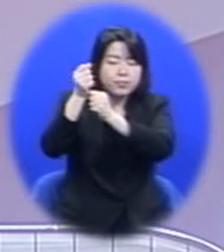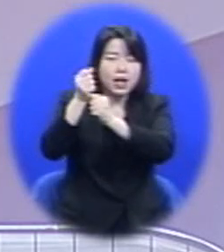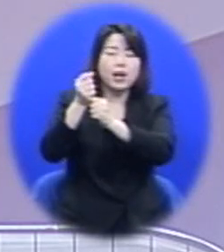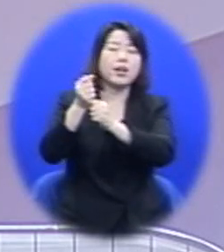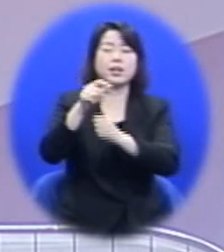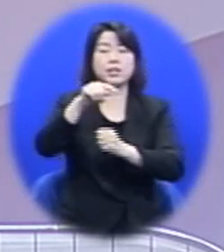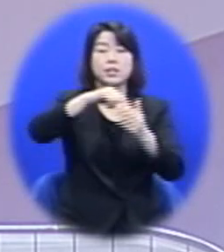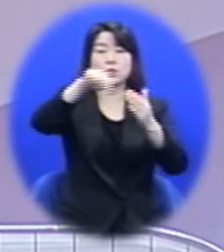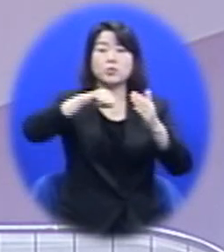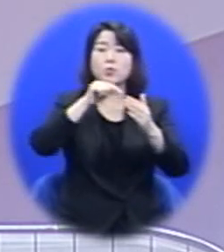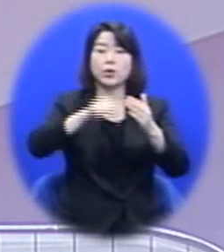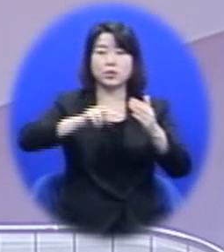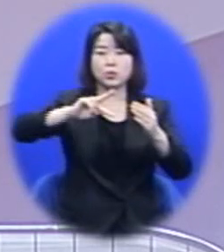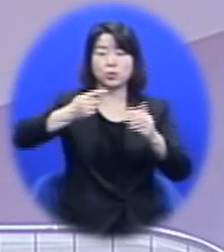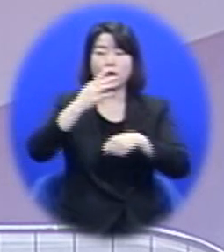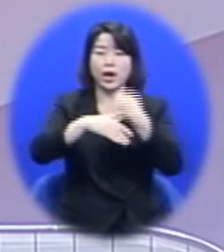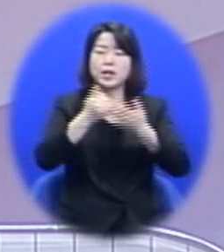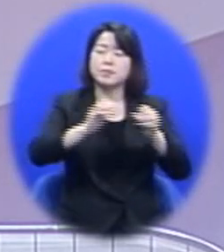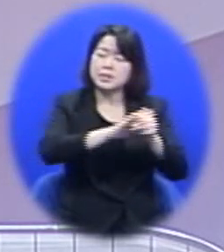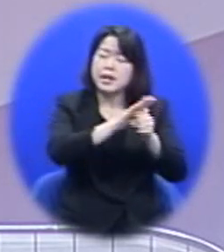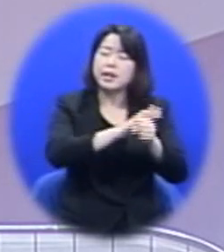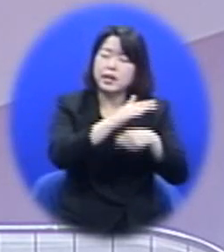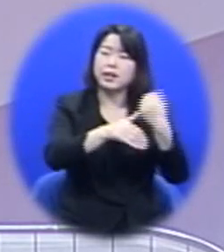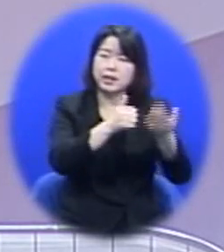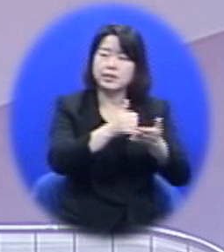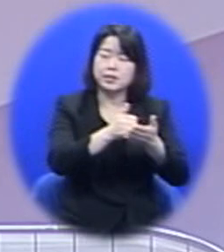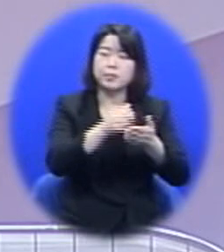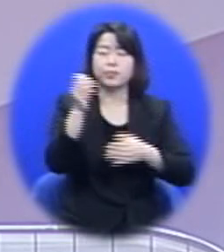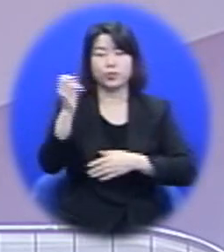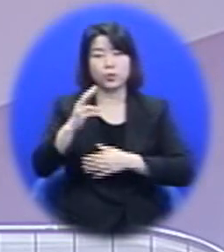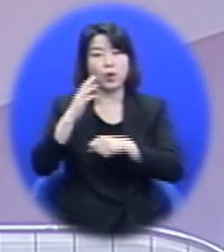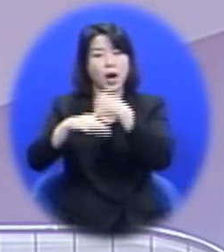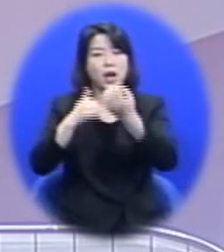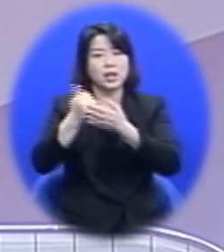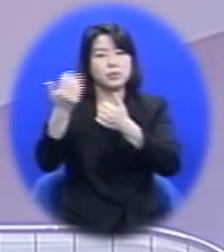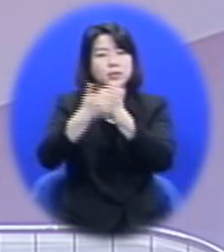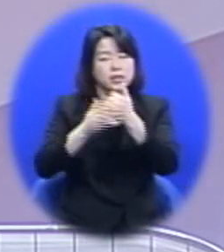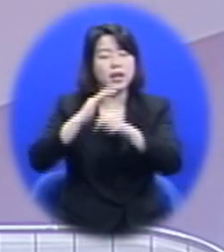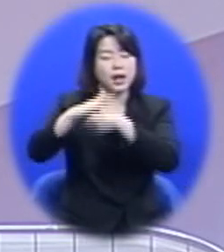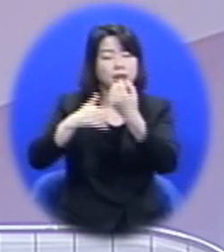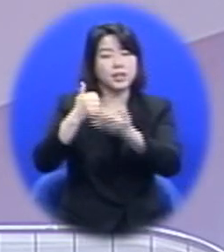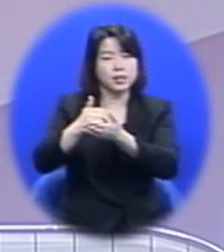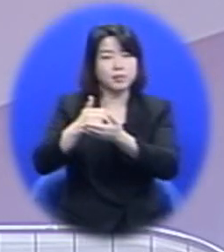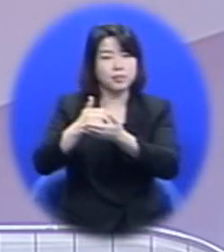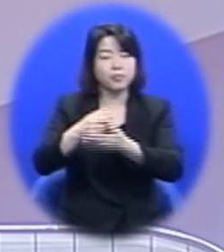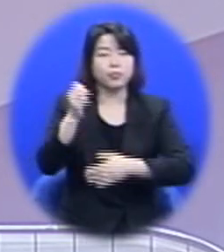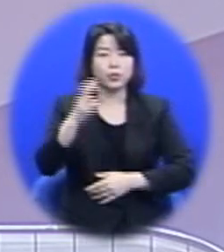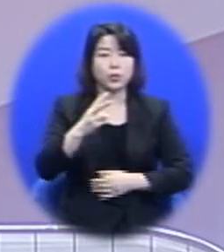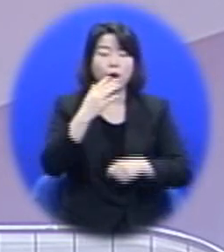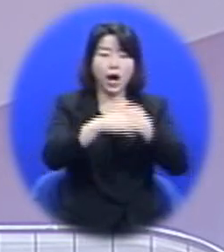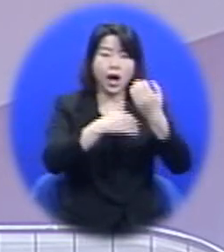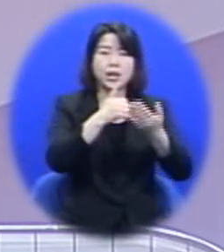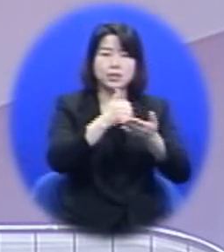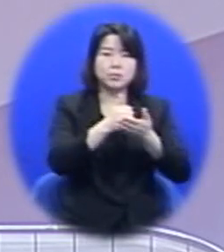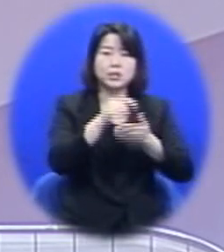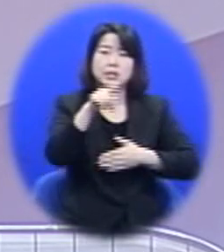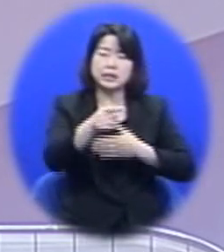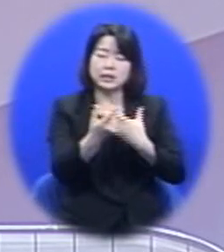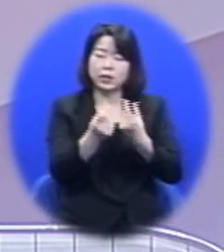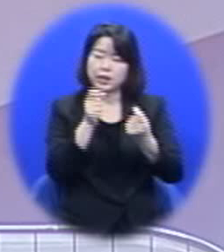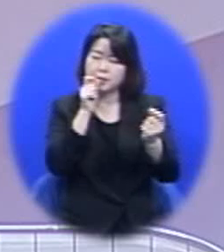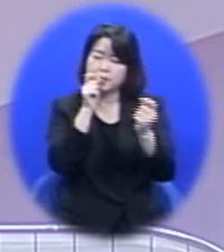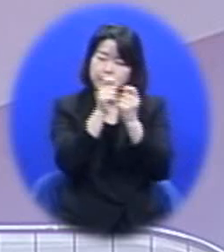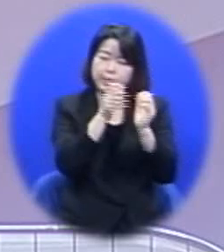속에서도 하나님은 사랑의 하나님이시고 하나님은 은혜의 하나님이시고 하나님은 그렇게